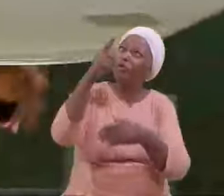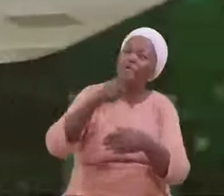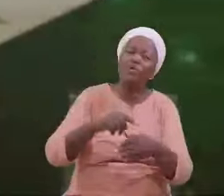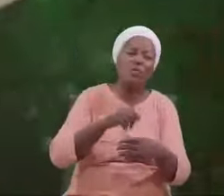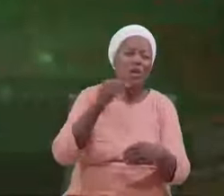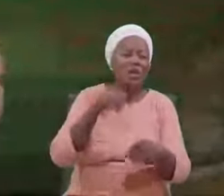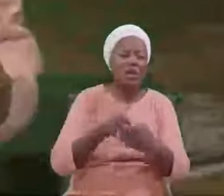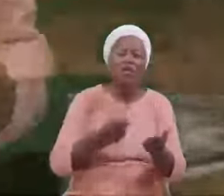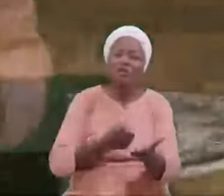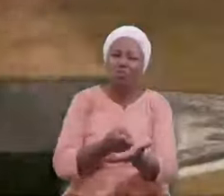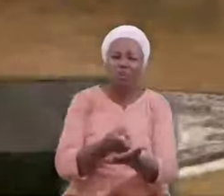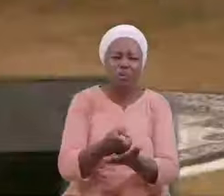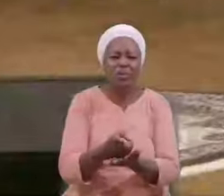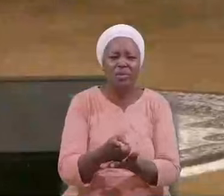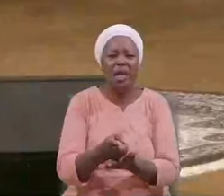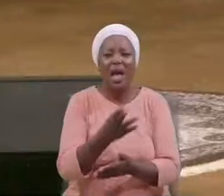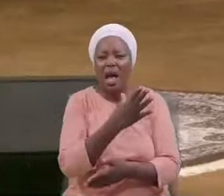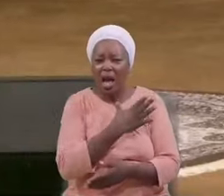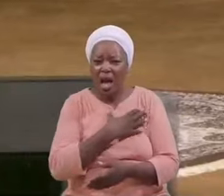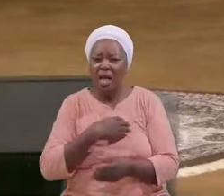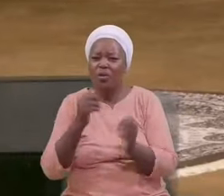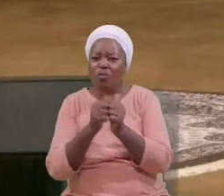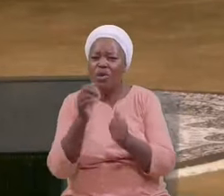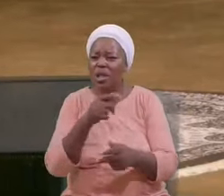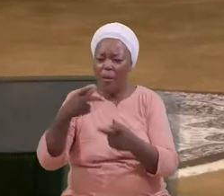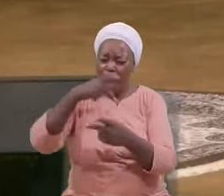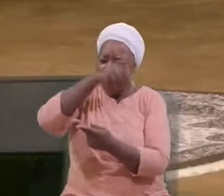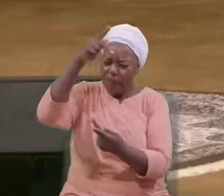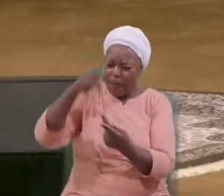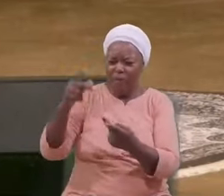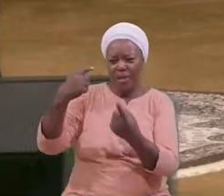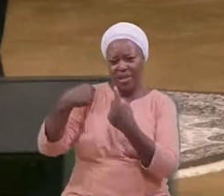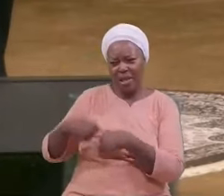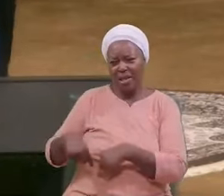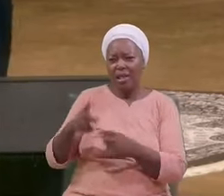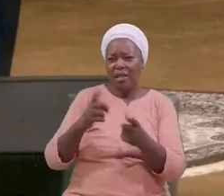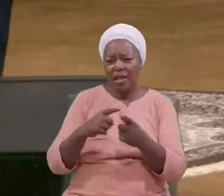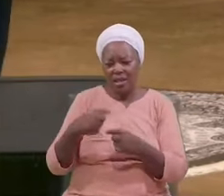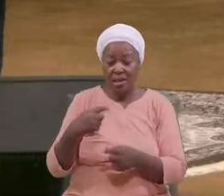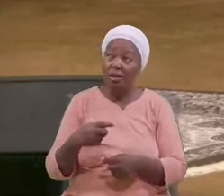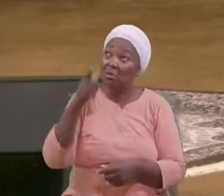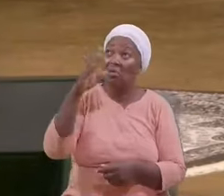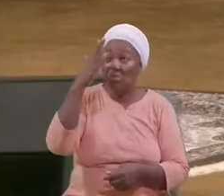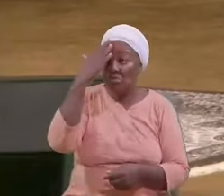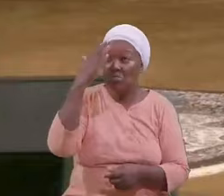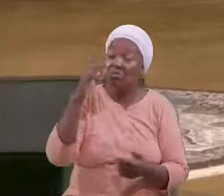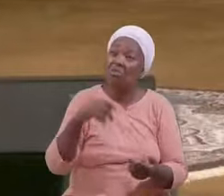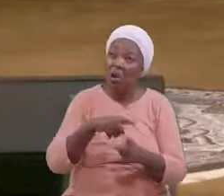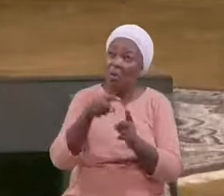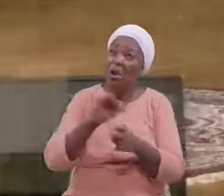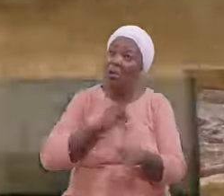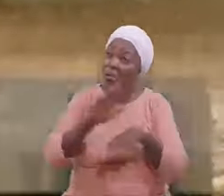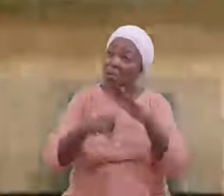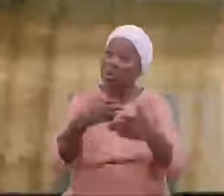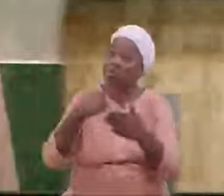fidélité et intégrité de cœur. Il dit, Dieu, tu sais, lorsque je marchais devant toi, je